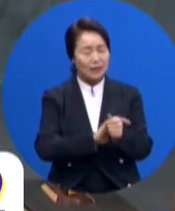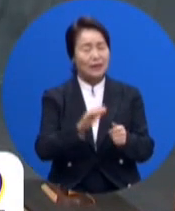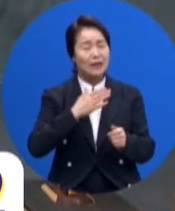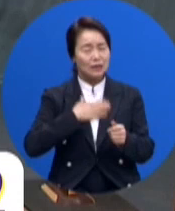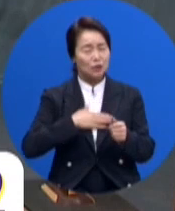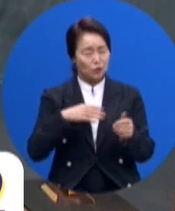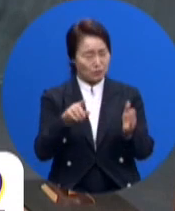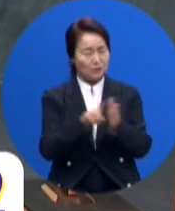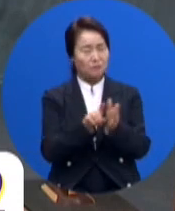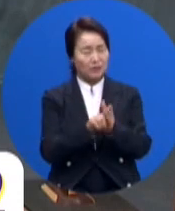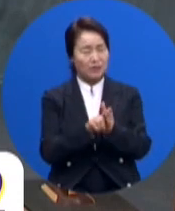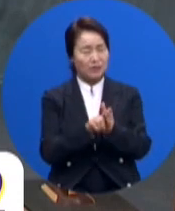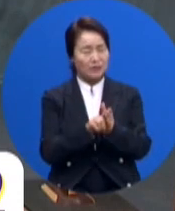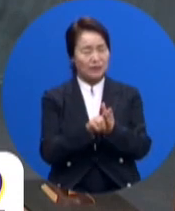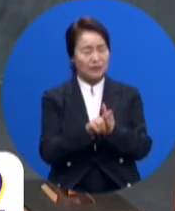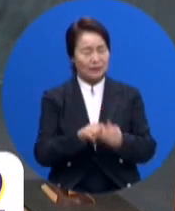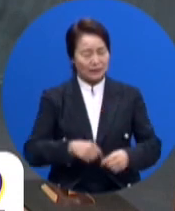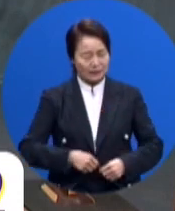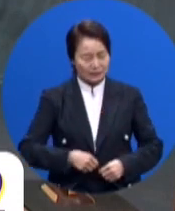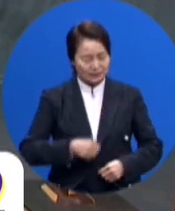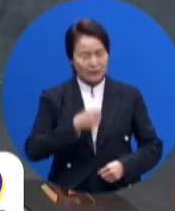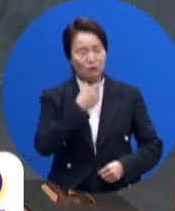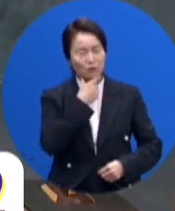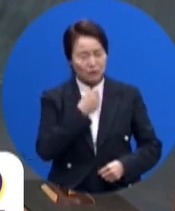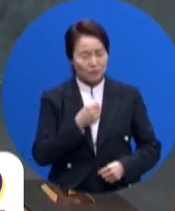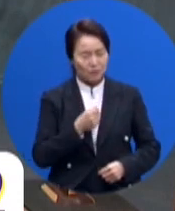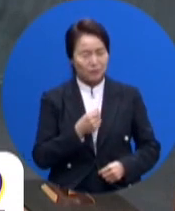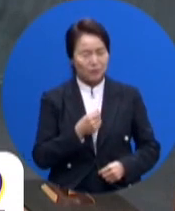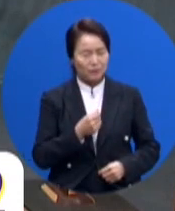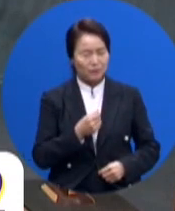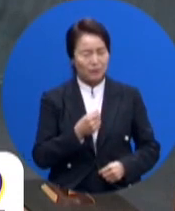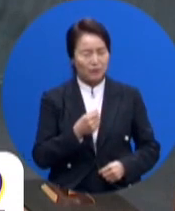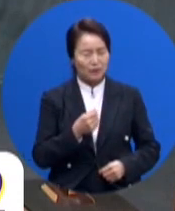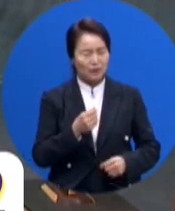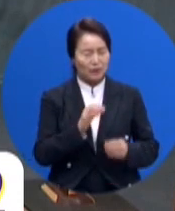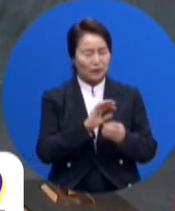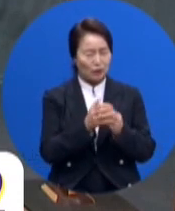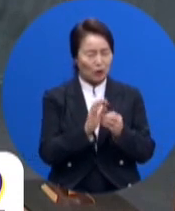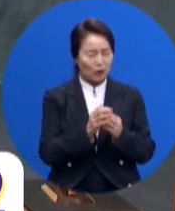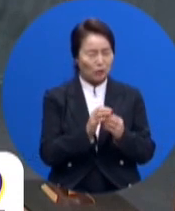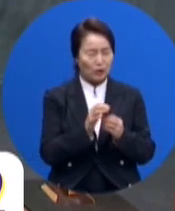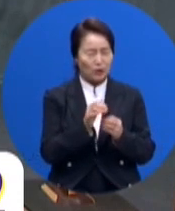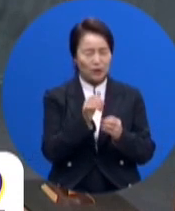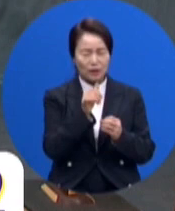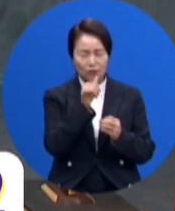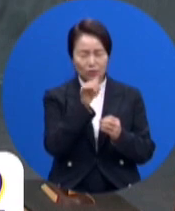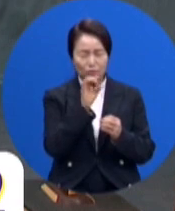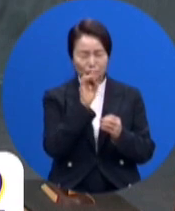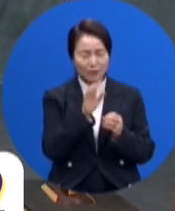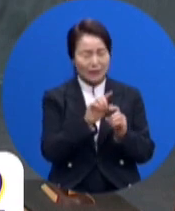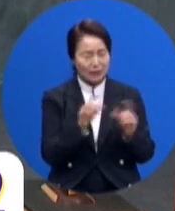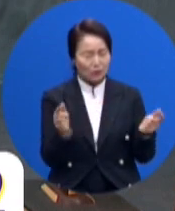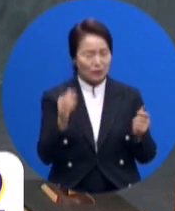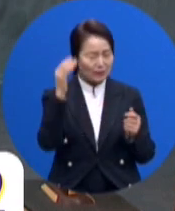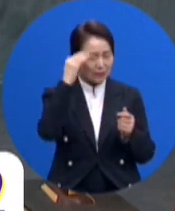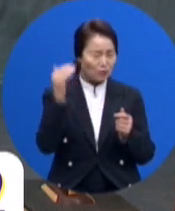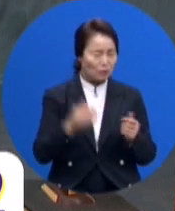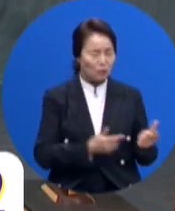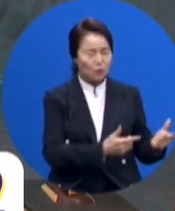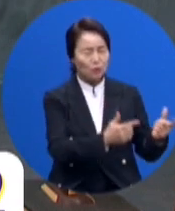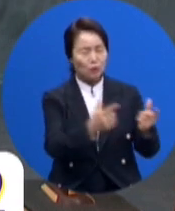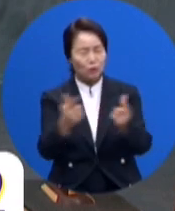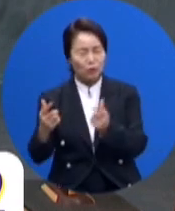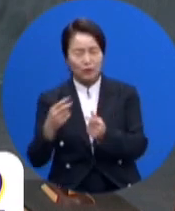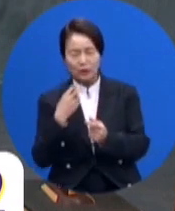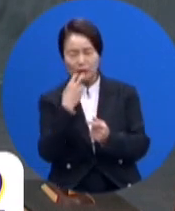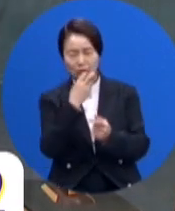것은 아버지께서 대구 시민 모든 분들 만나주세요. 대구 시민 모든 분들 위로해 주세요. 대구 시민 모든 분들 지켜주세요.